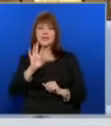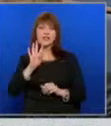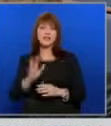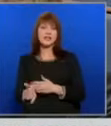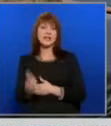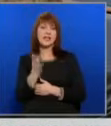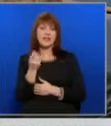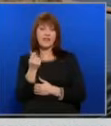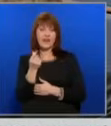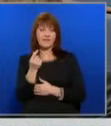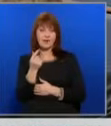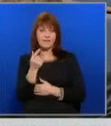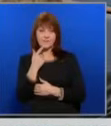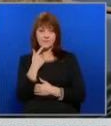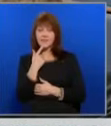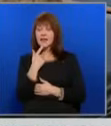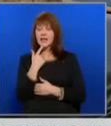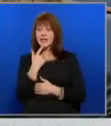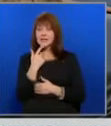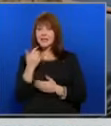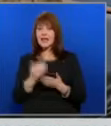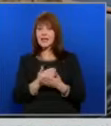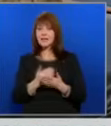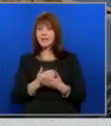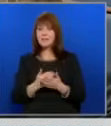8 274 000 лева. Заложеният икономически растеж от